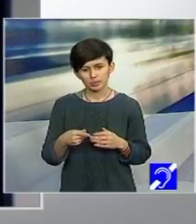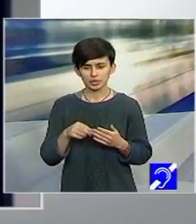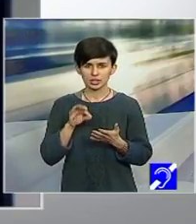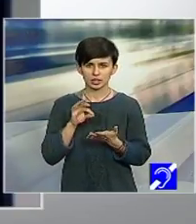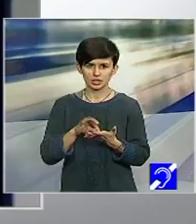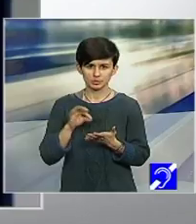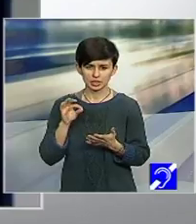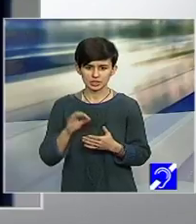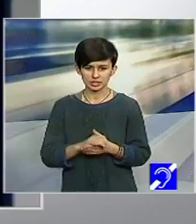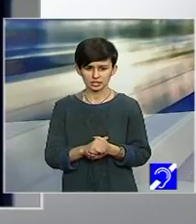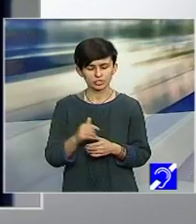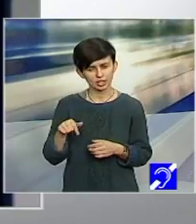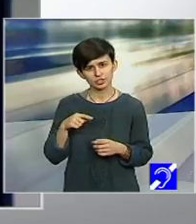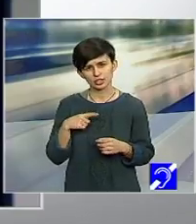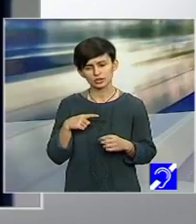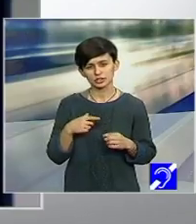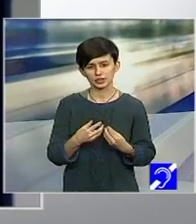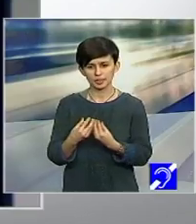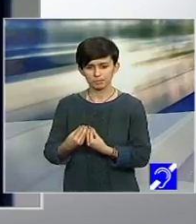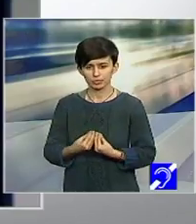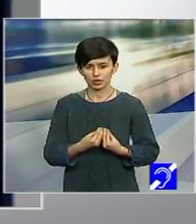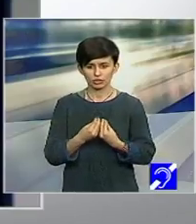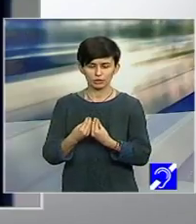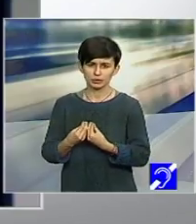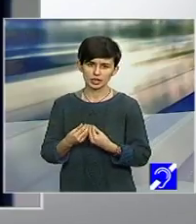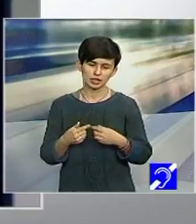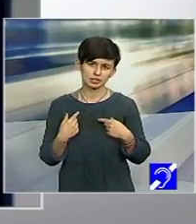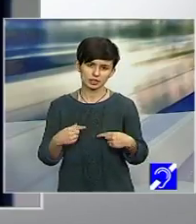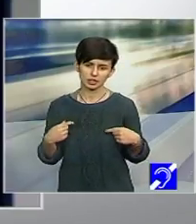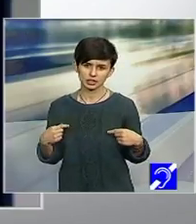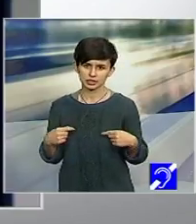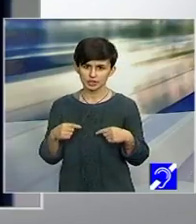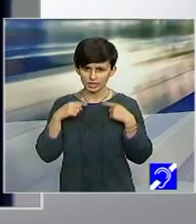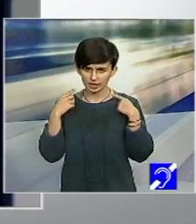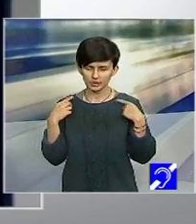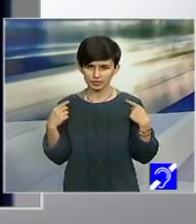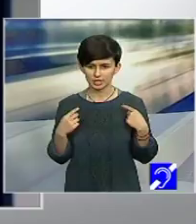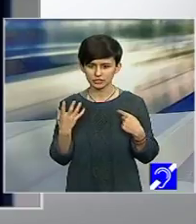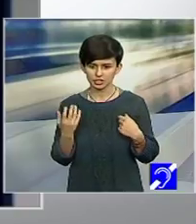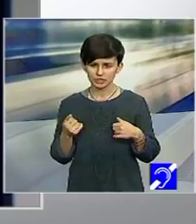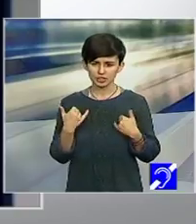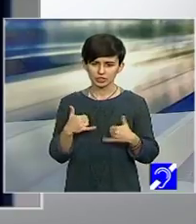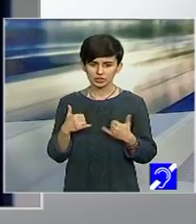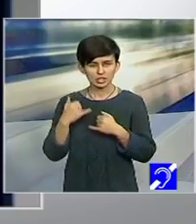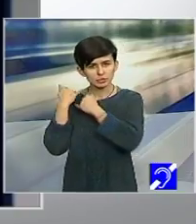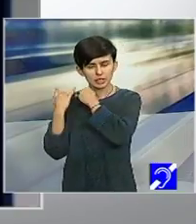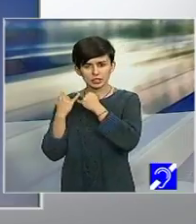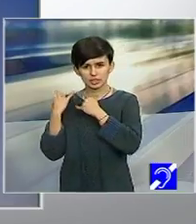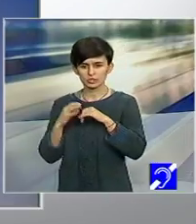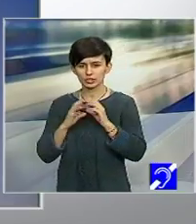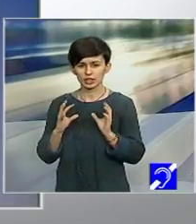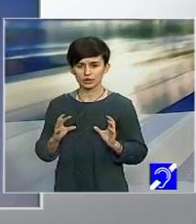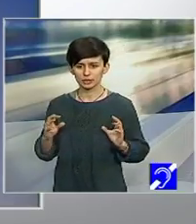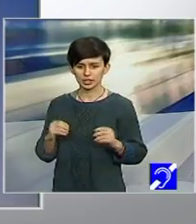fi o împletire între prezența evrească și ce s-a întâmplat în istoria României.